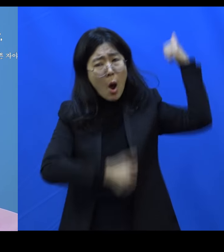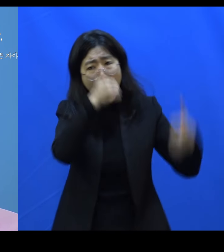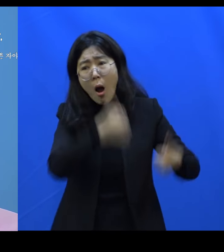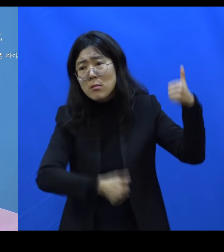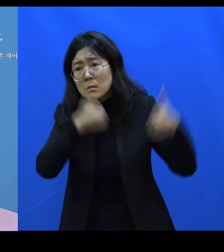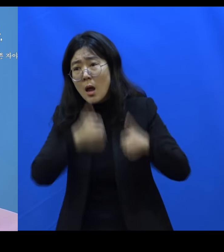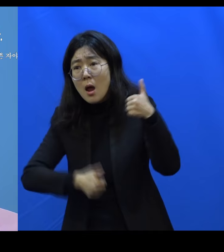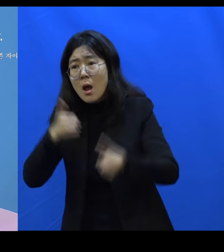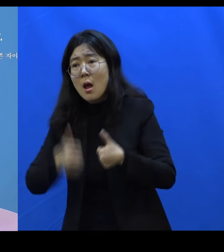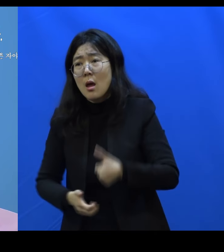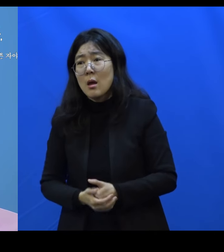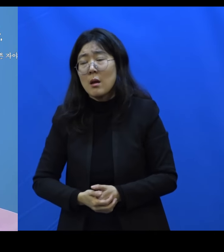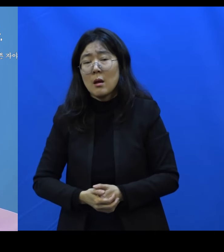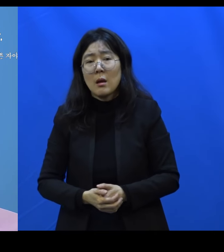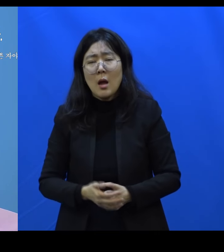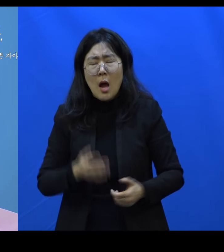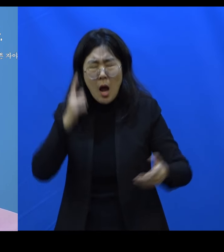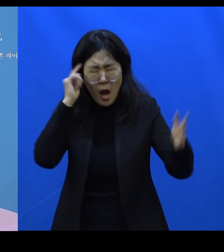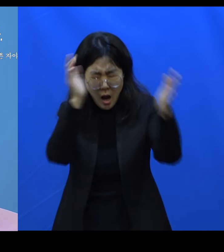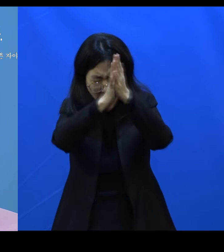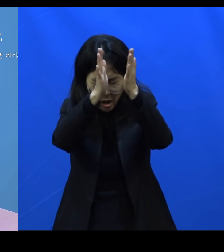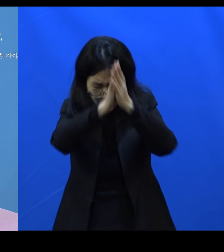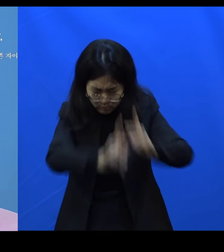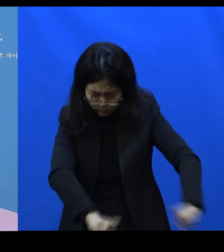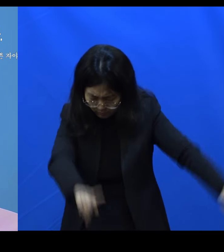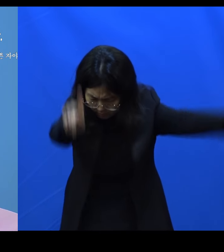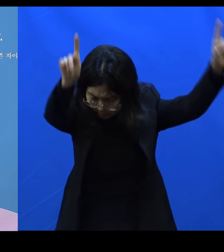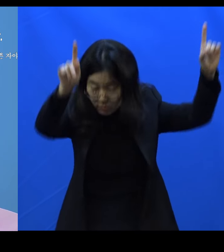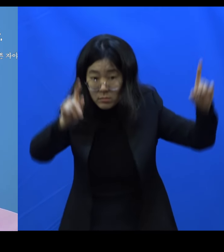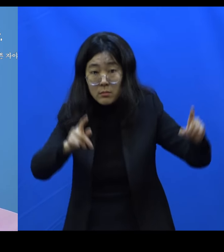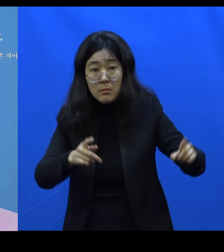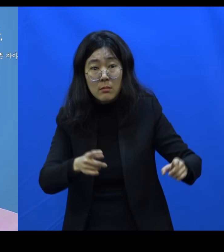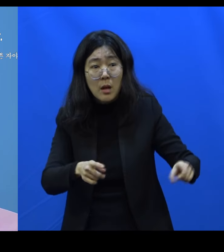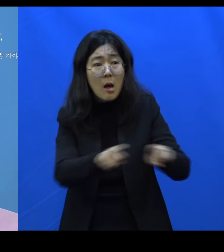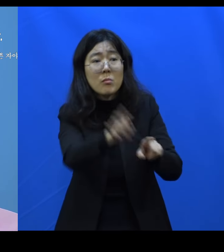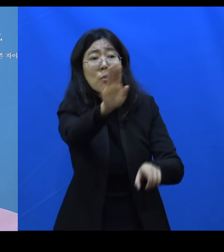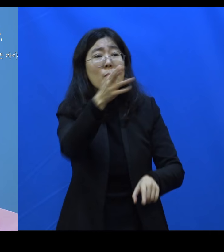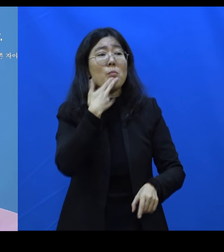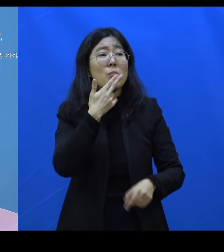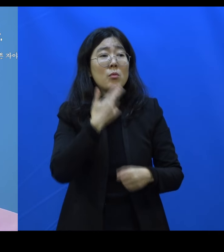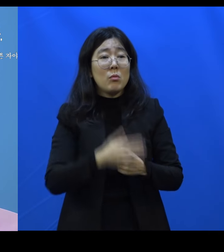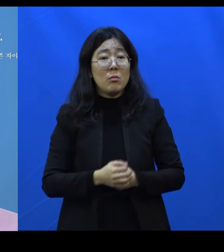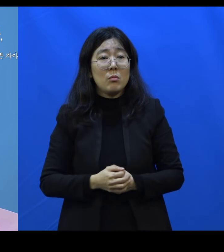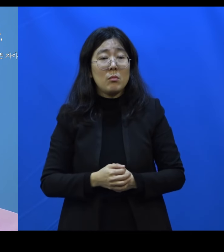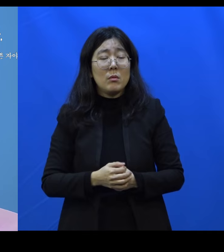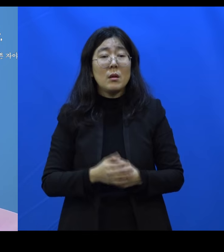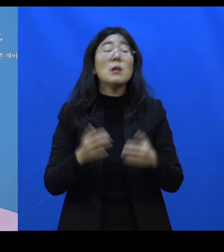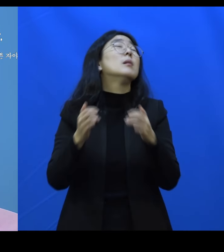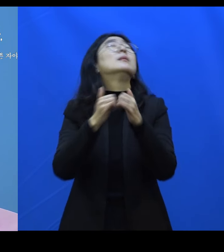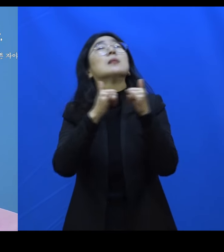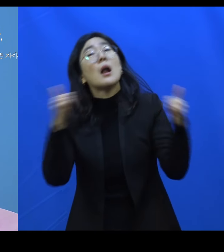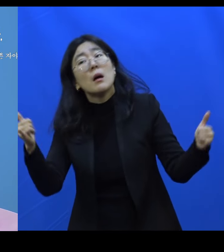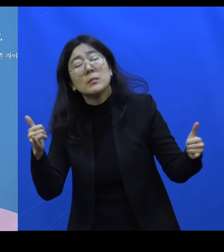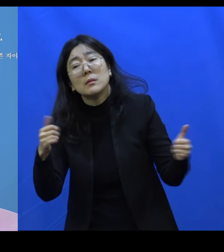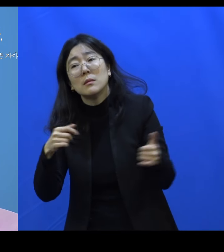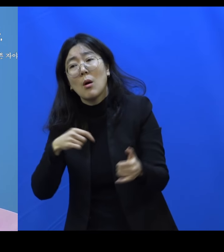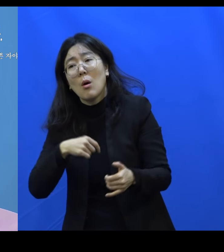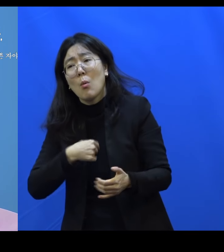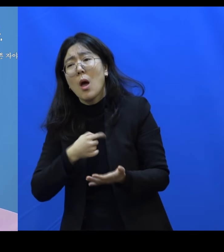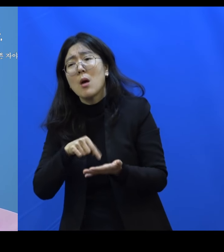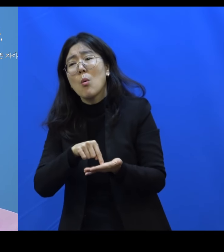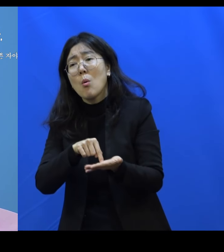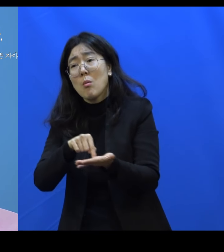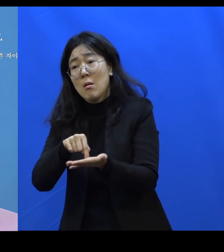그렇게 들여다보면 각자 도생이에요, 이 세상은. 인간은 외로운 겁니다. 외로운 존재예요. 태어날 때도